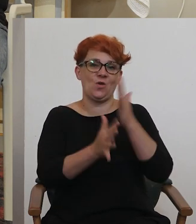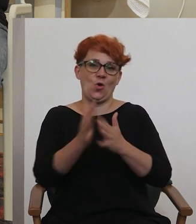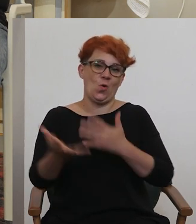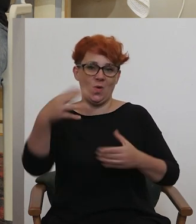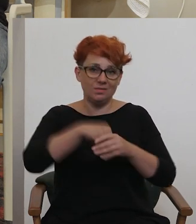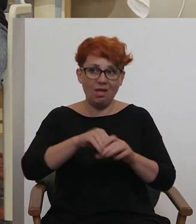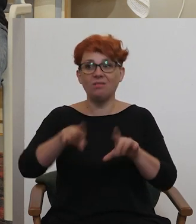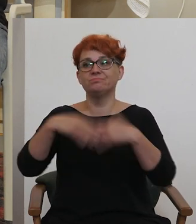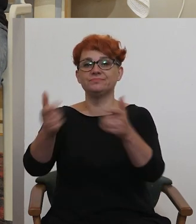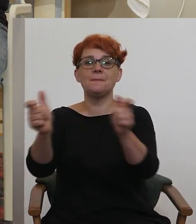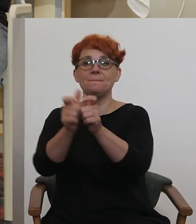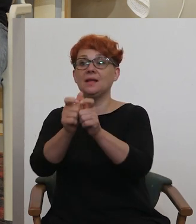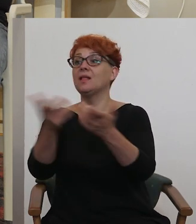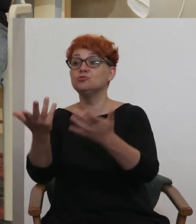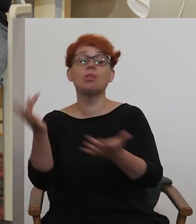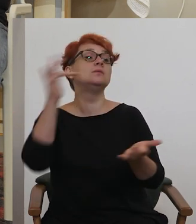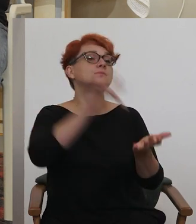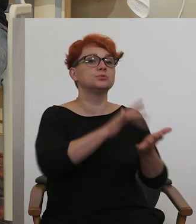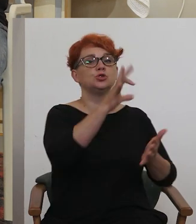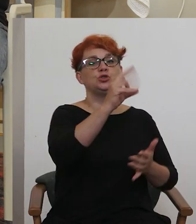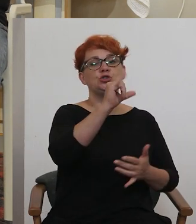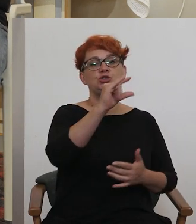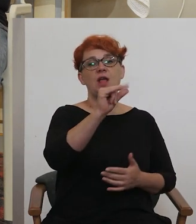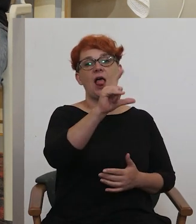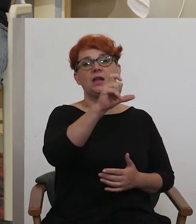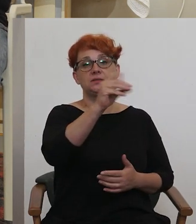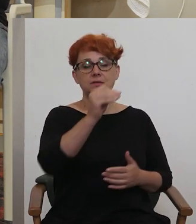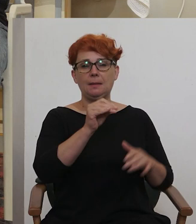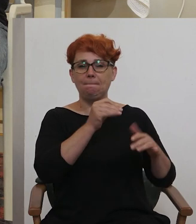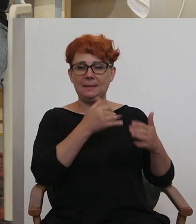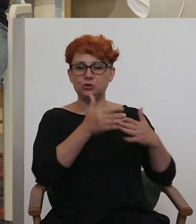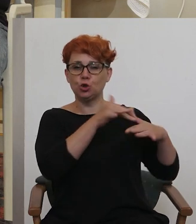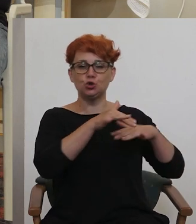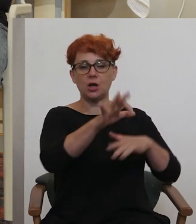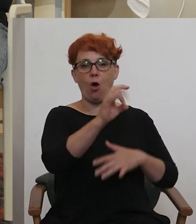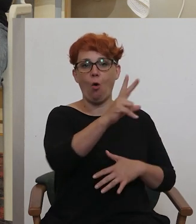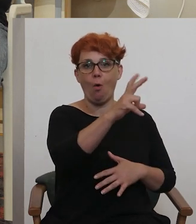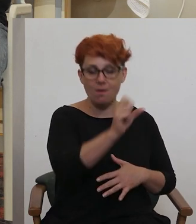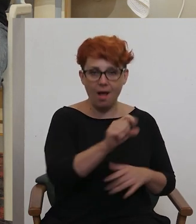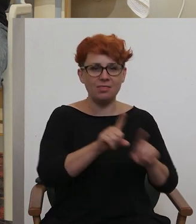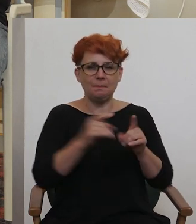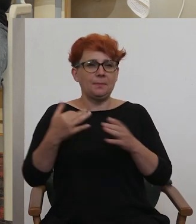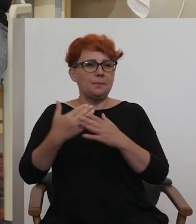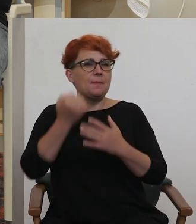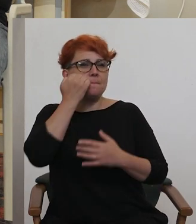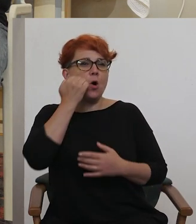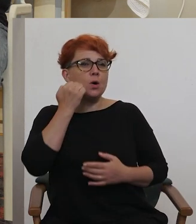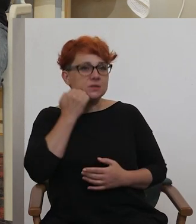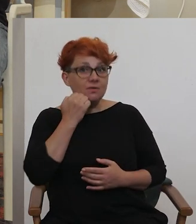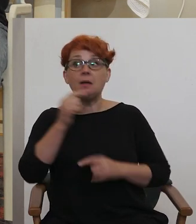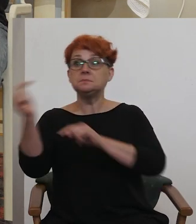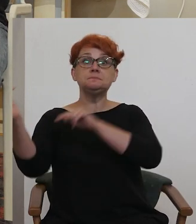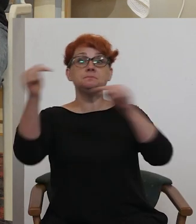Dostaje bilet do Sielc nad Oką, do obozu wojskowego pod Moskwą. Przyjeżdżają do tego